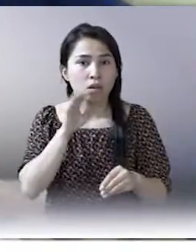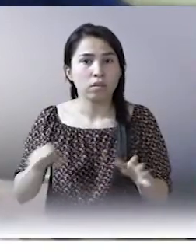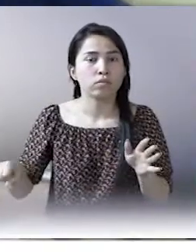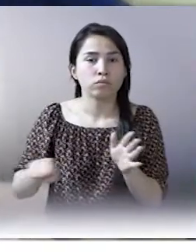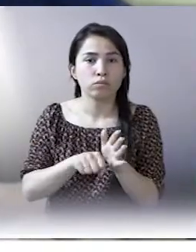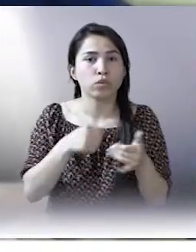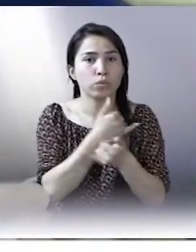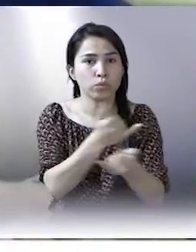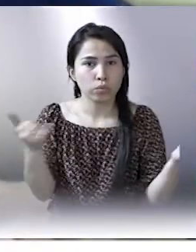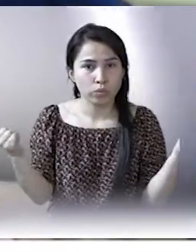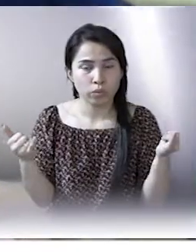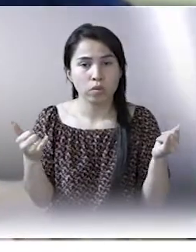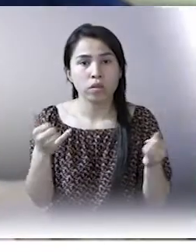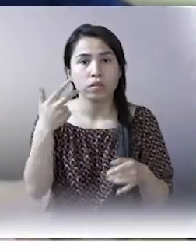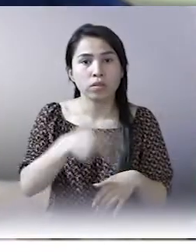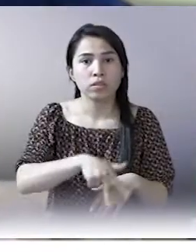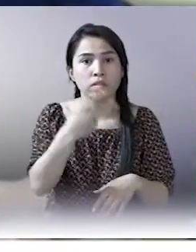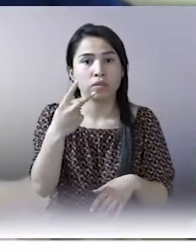подключены порядка 32 тысяч или